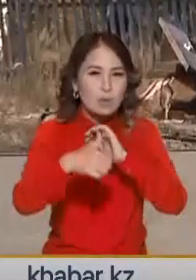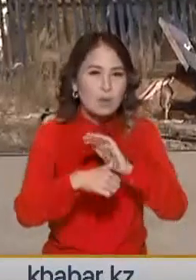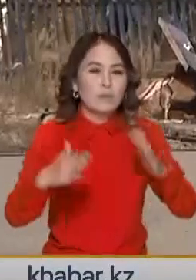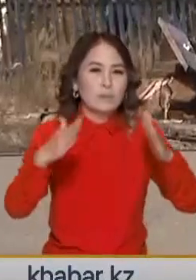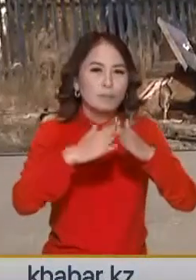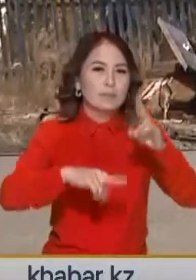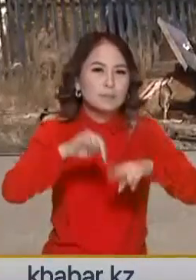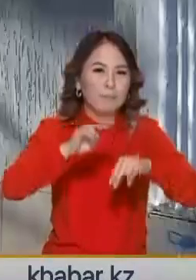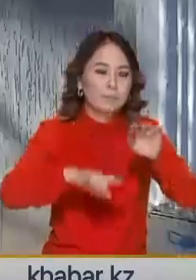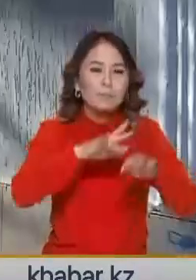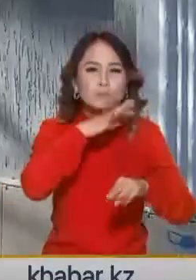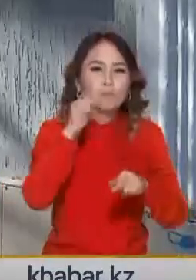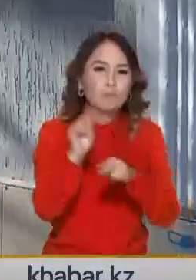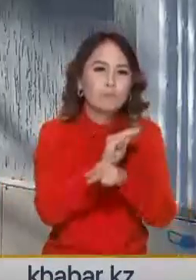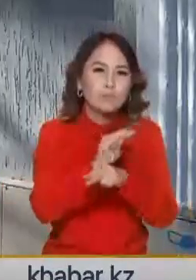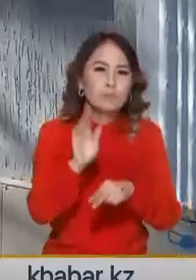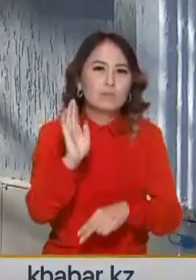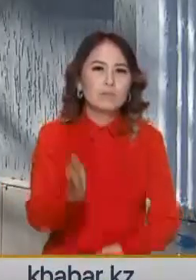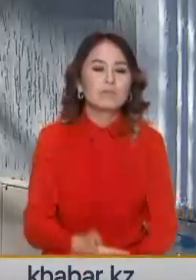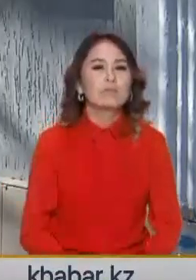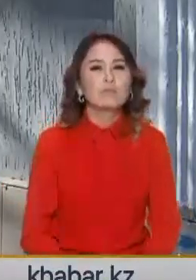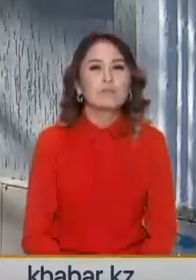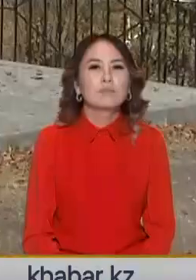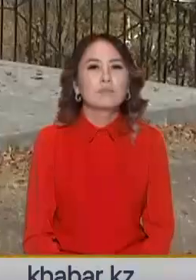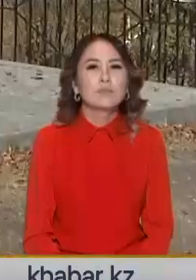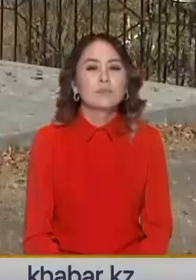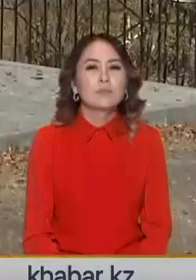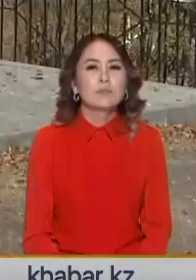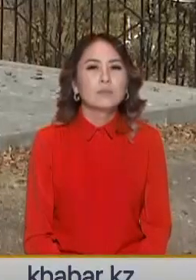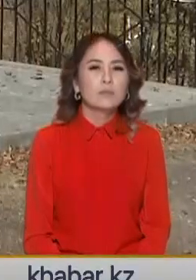салынады және ондаған нысан жөнделмек. Абзал Азаматұлы, Евгений Шинкаренко, Ақмола облысынан хабар.